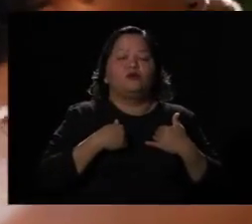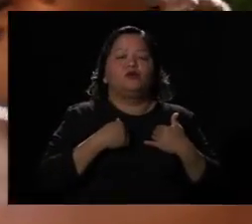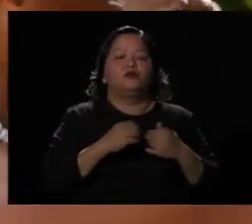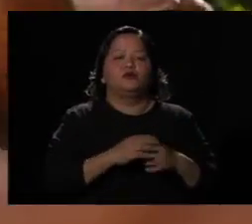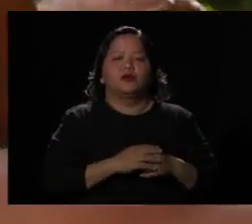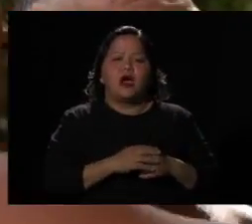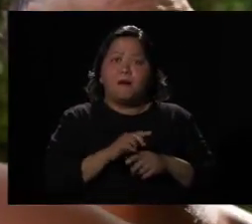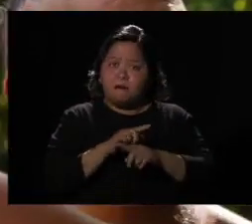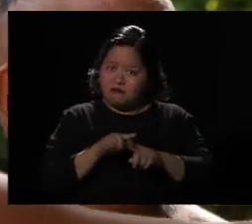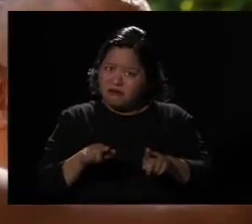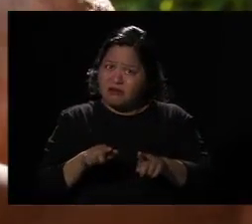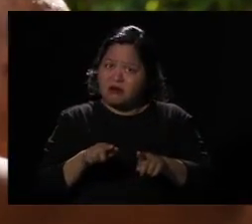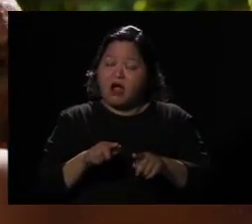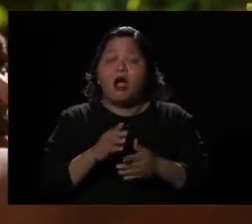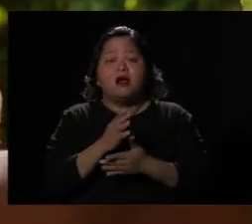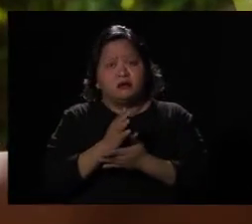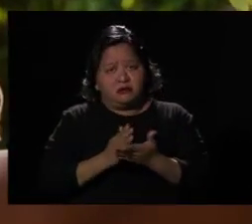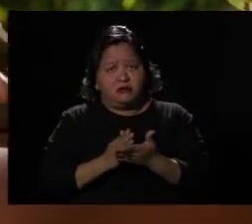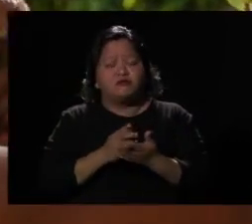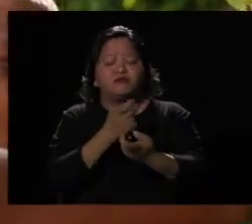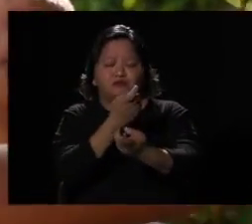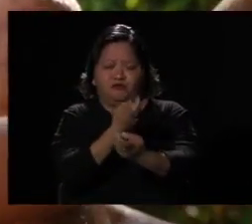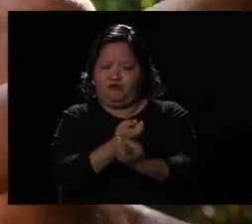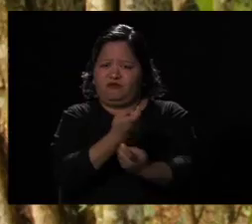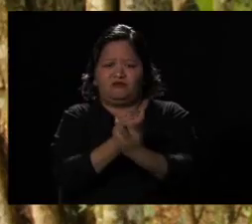ha lokwe man hihina.